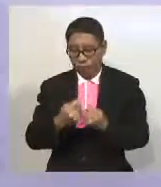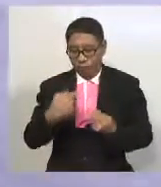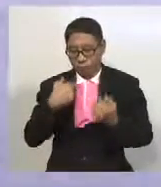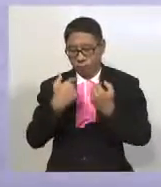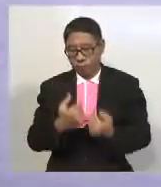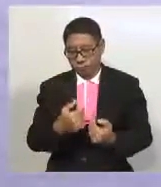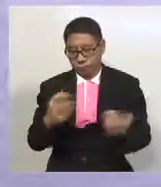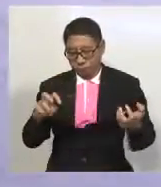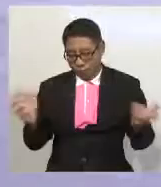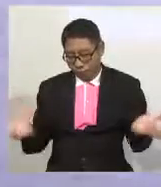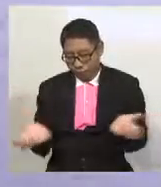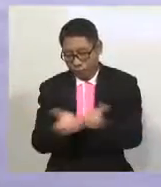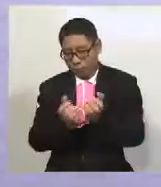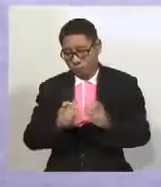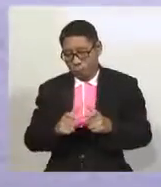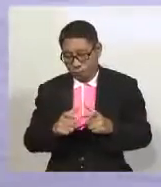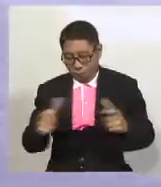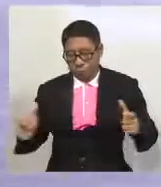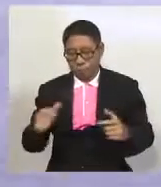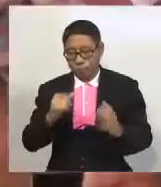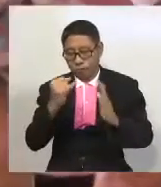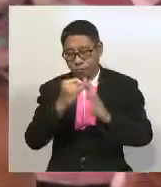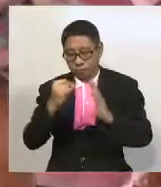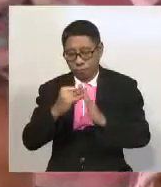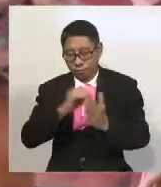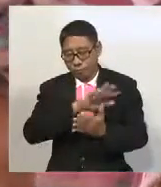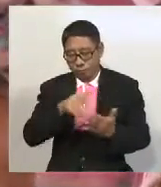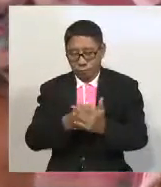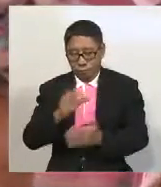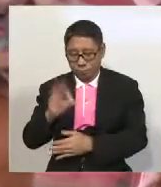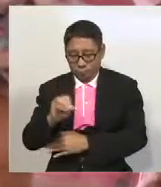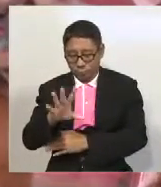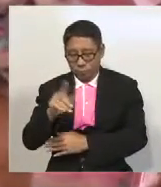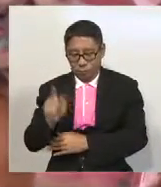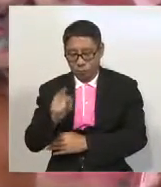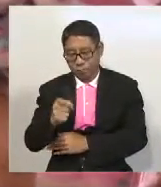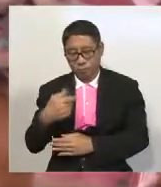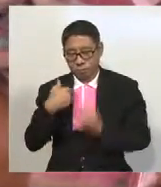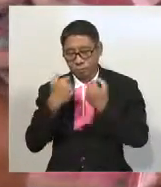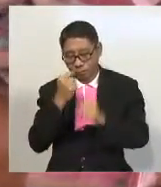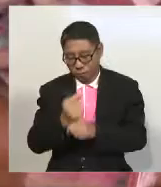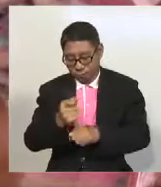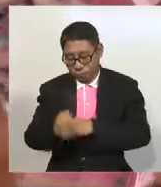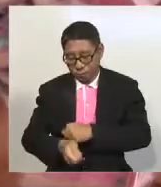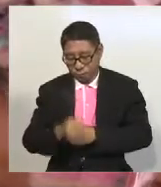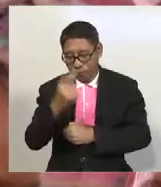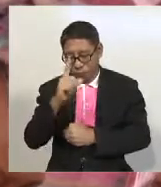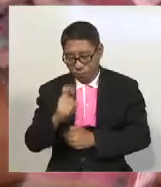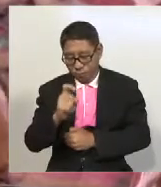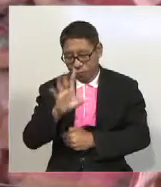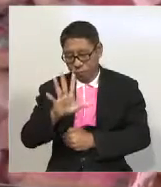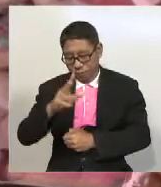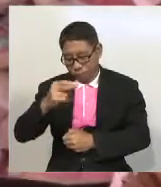านได้รับผลกระทบเป็นวงกว้างทั่วทั้งจังหวัดกว่าร้อยละ95พื้นที่การเกษตรเสียหายกว่า 50,000